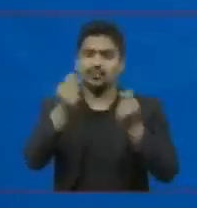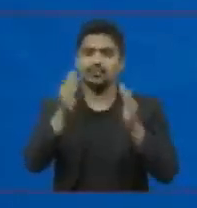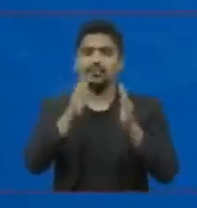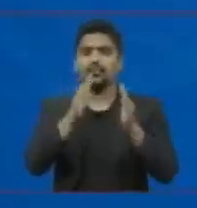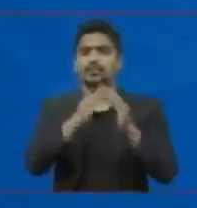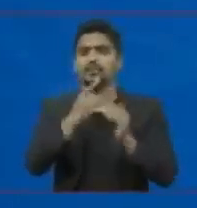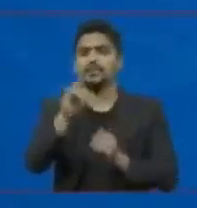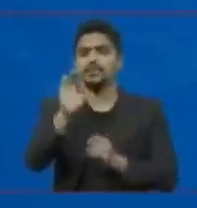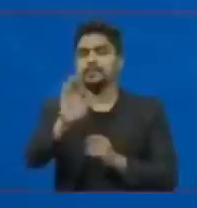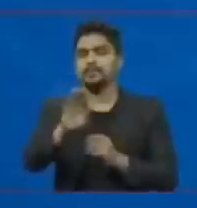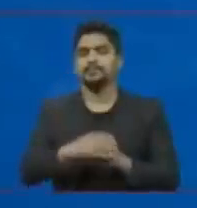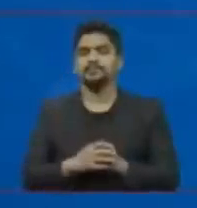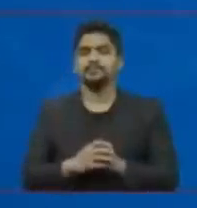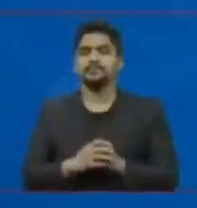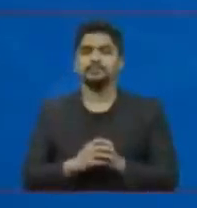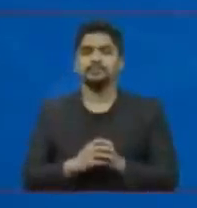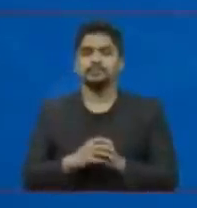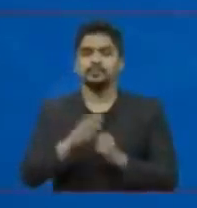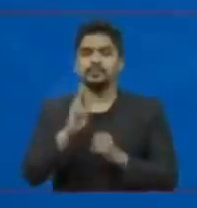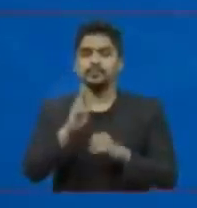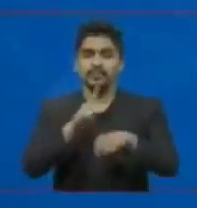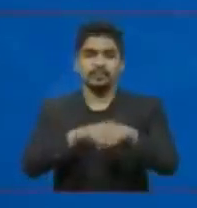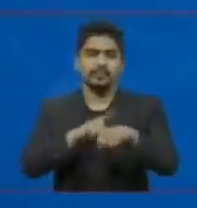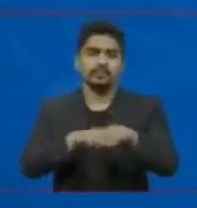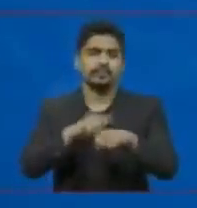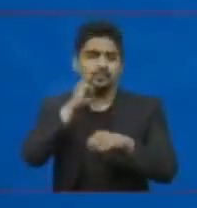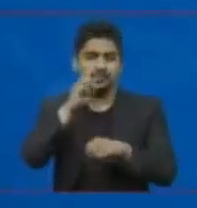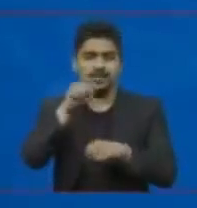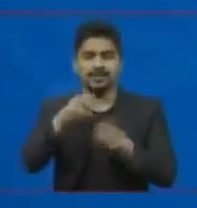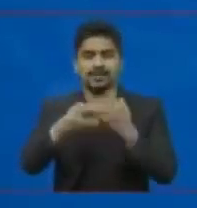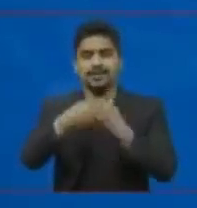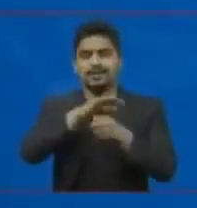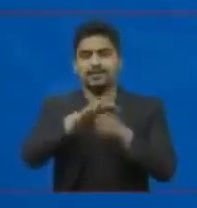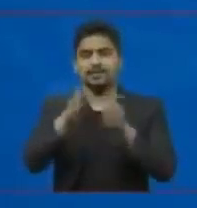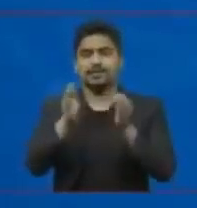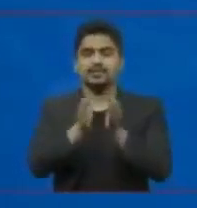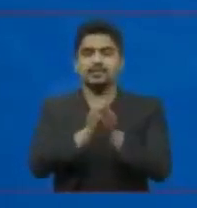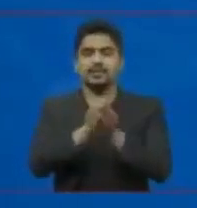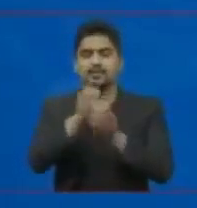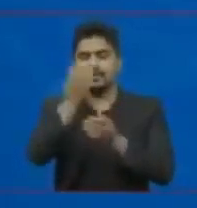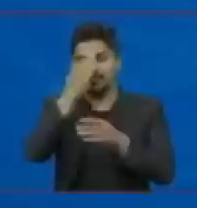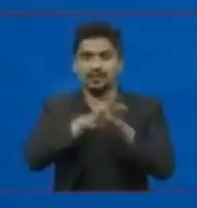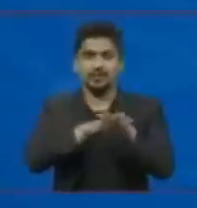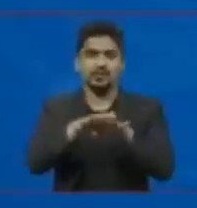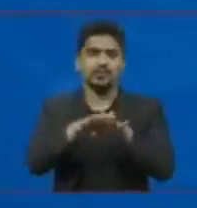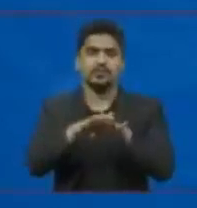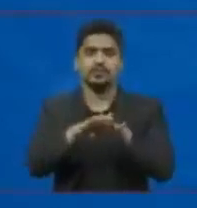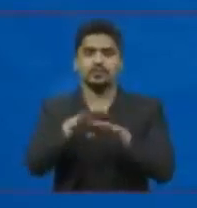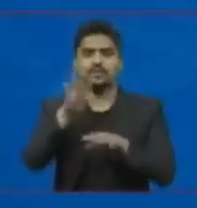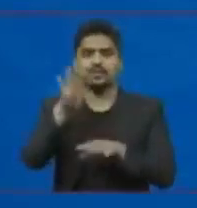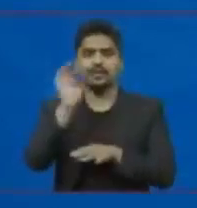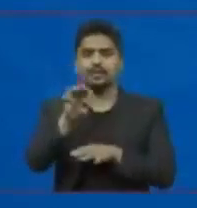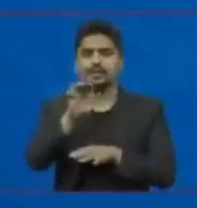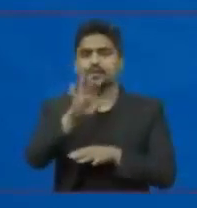भाइरसको संक्रमण पुष्टि भएको छ। 3588 जनाको पीसीआर परीक्षण गर्दा 490 जना र 564 एन्टिजेन परीक्षण